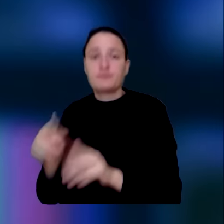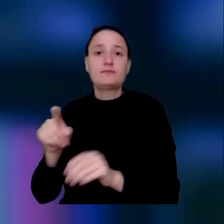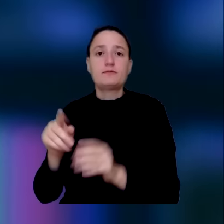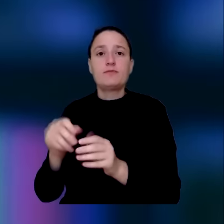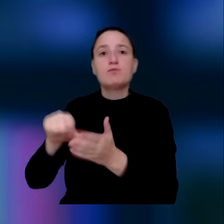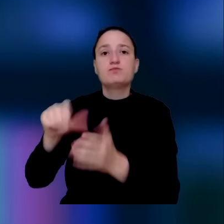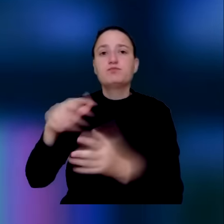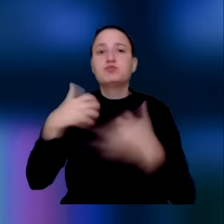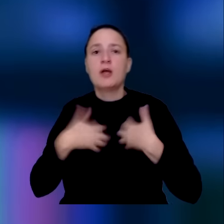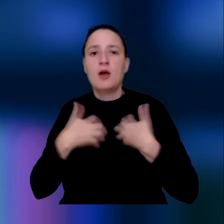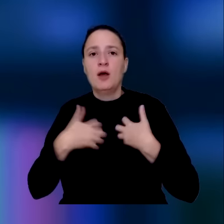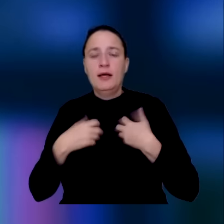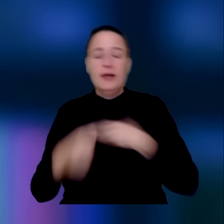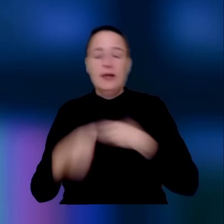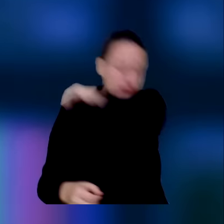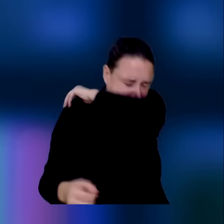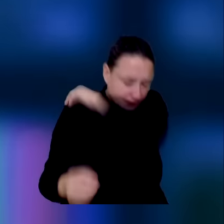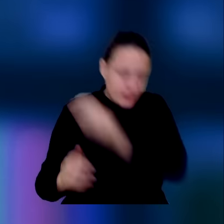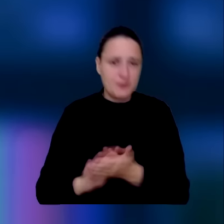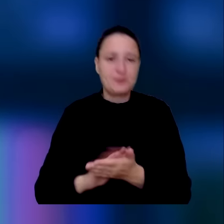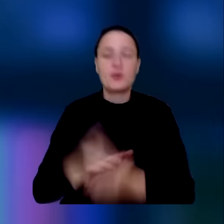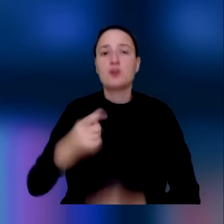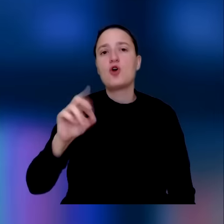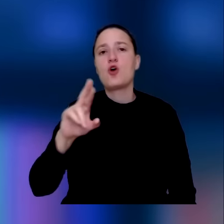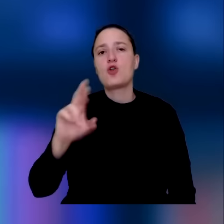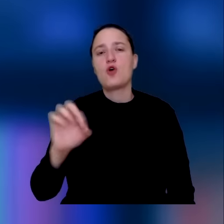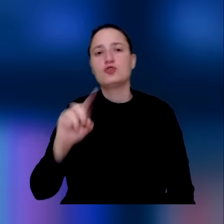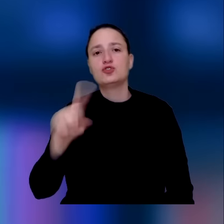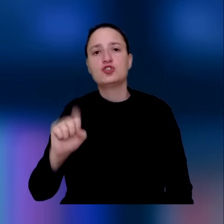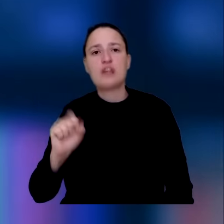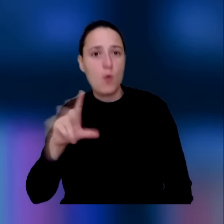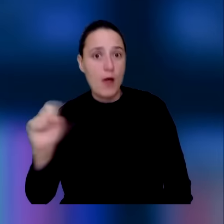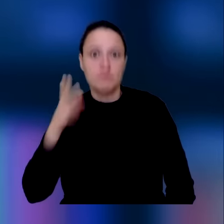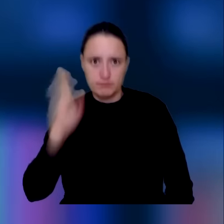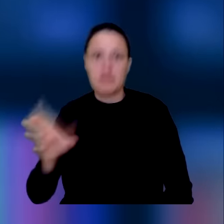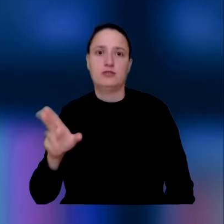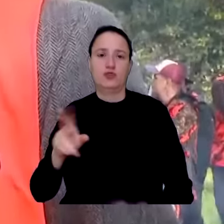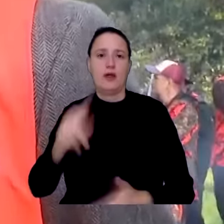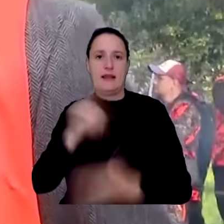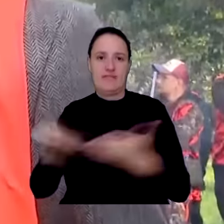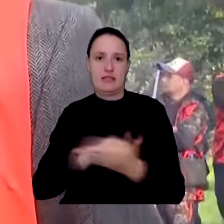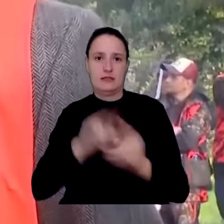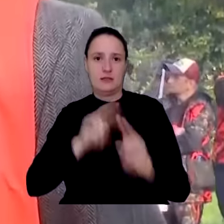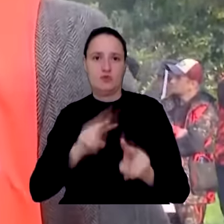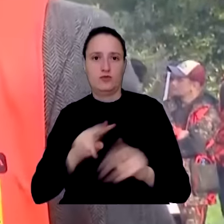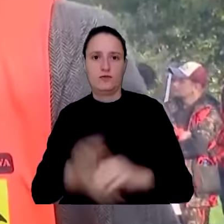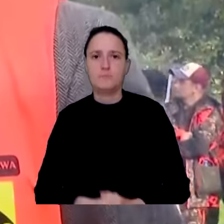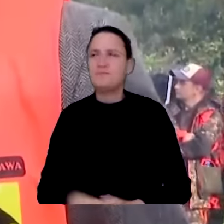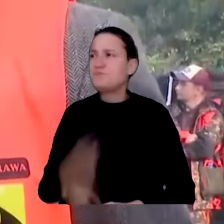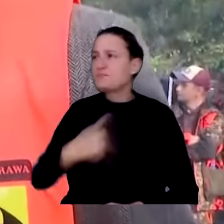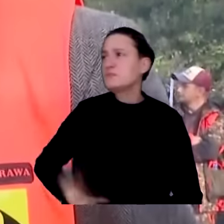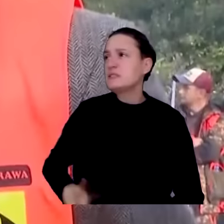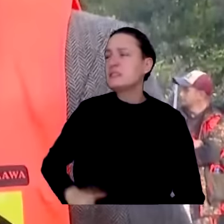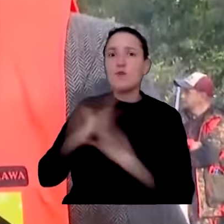do ograniczenia prowadzenia gospodarki łowieckiej, a finalnie do jej likwidacji. Jesteśmy pod Ministerstwem Klimatu